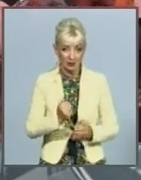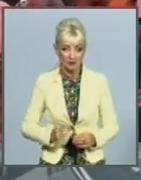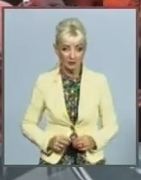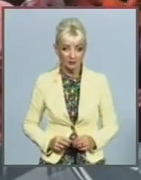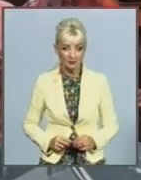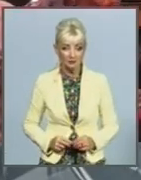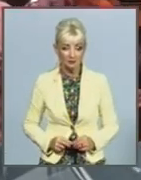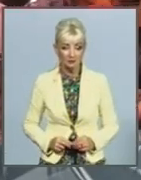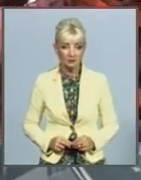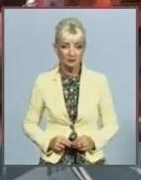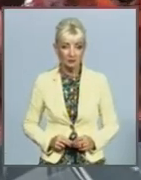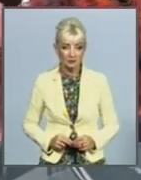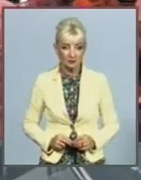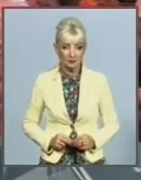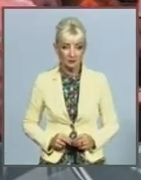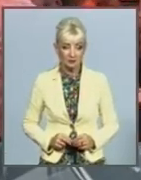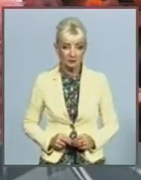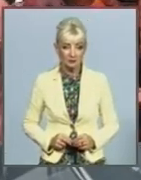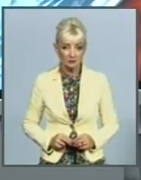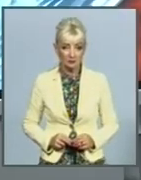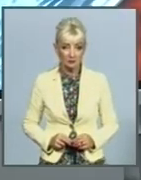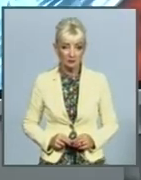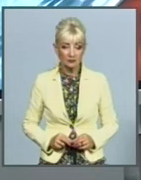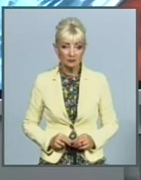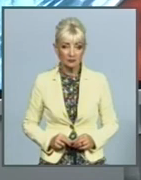Олег Синицький, Харьковские известия.